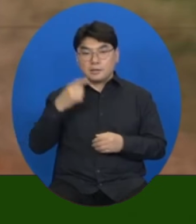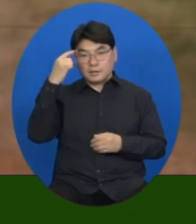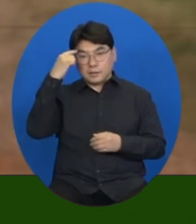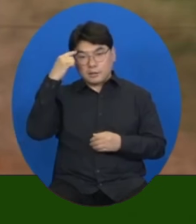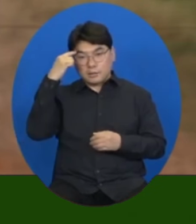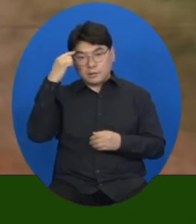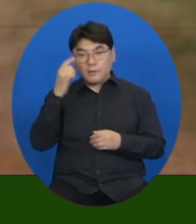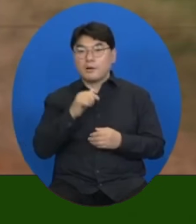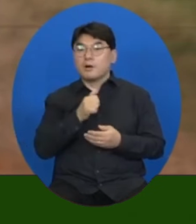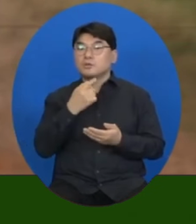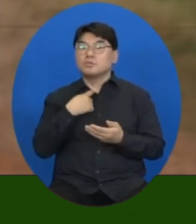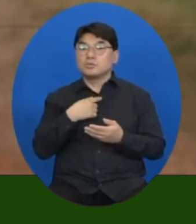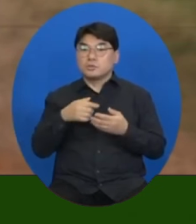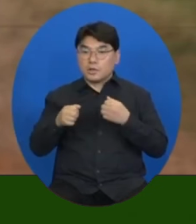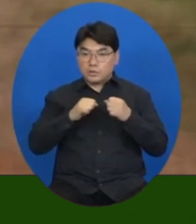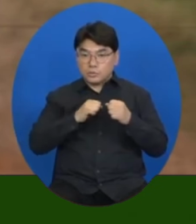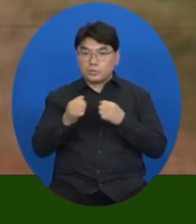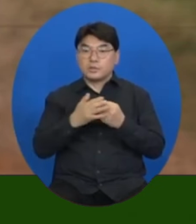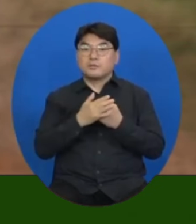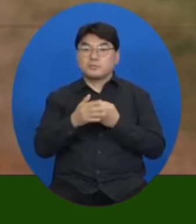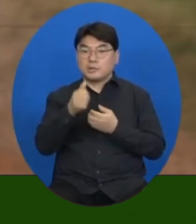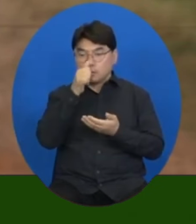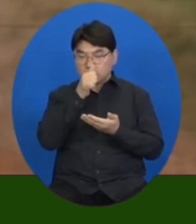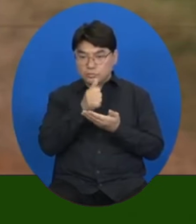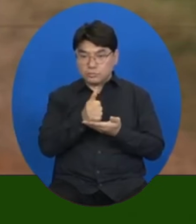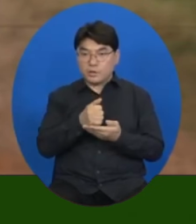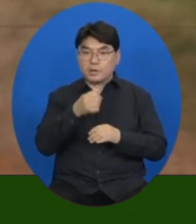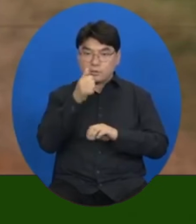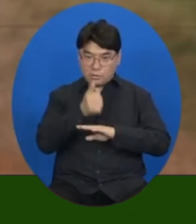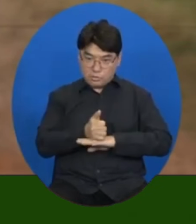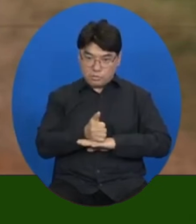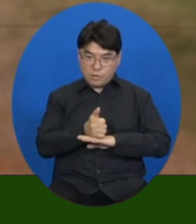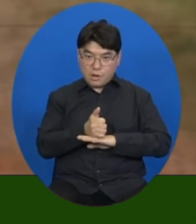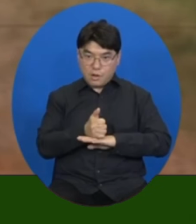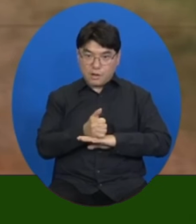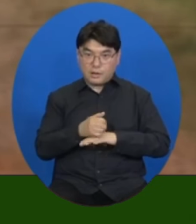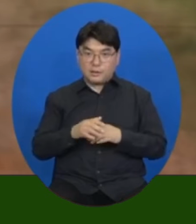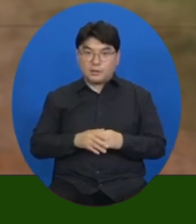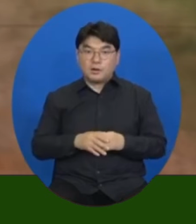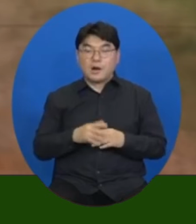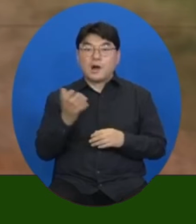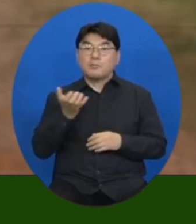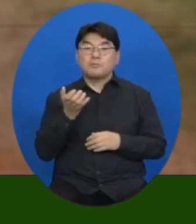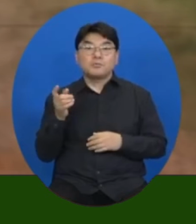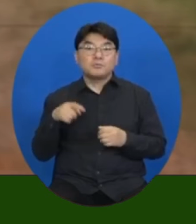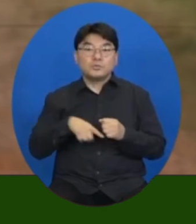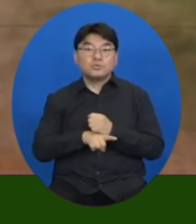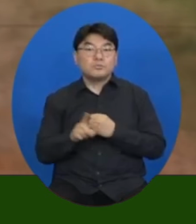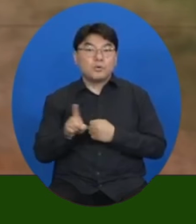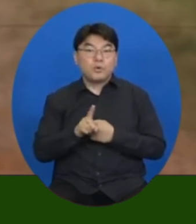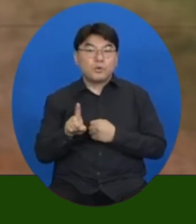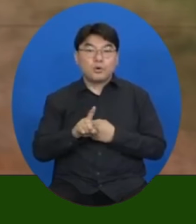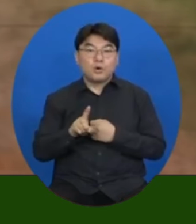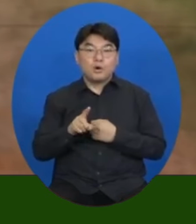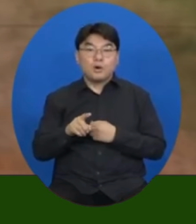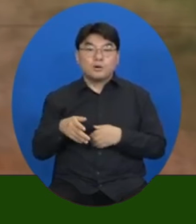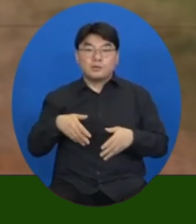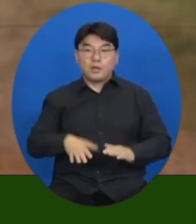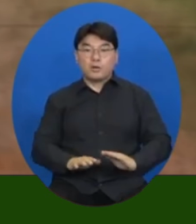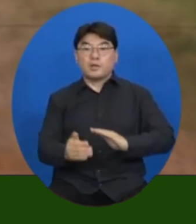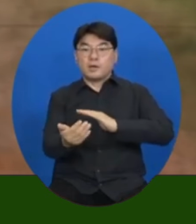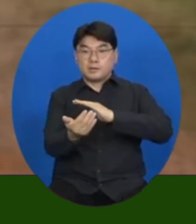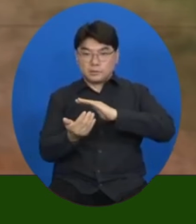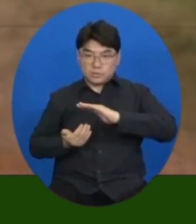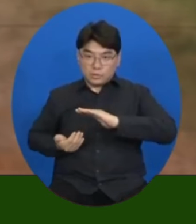때문에 말미암는 결과입니다 그니까 지금이 세상에서 겪는 모든 우리의 아픔은 뭐 때문에 그런 거예요 전생에서